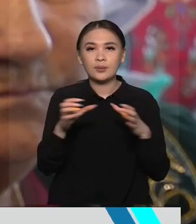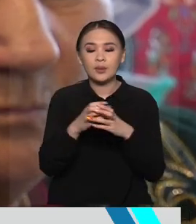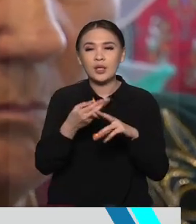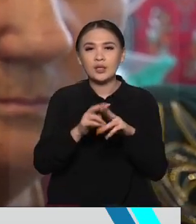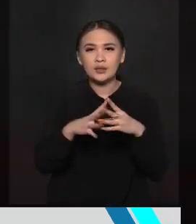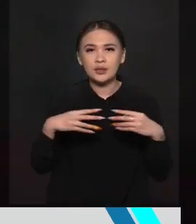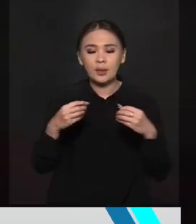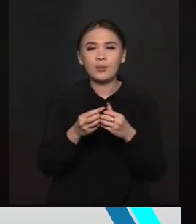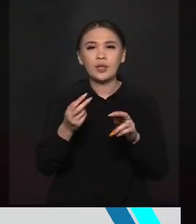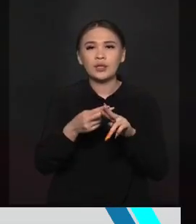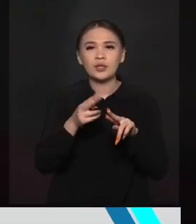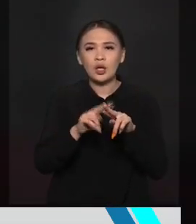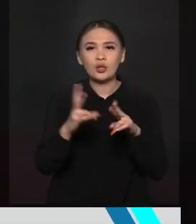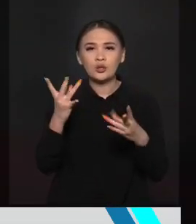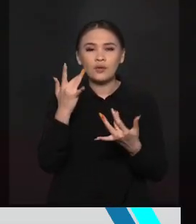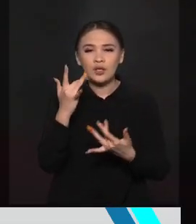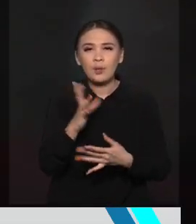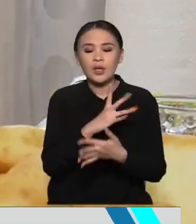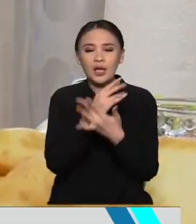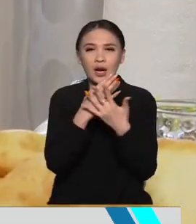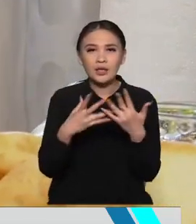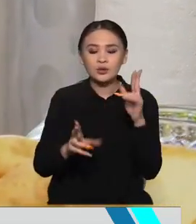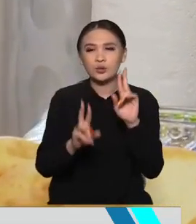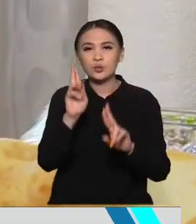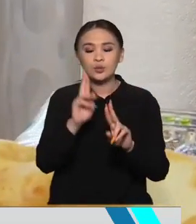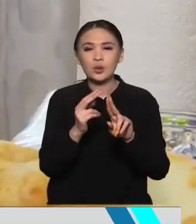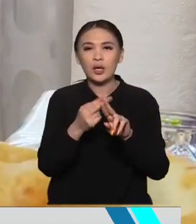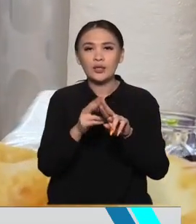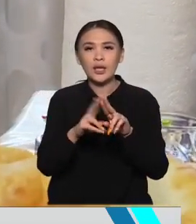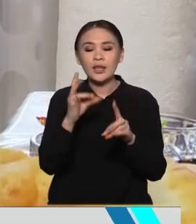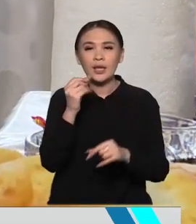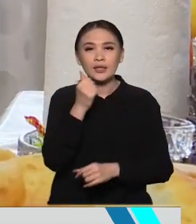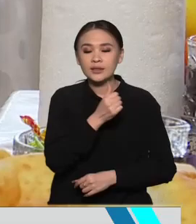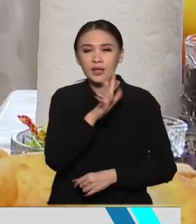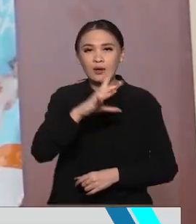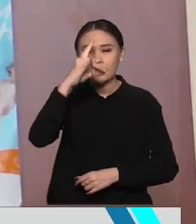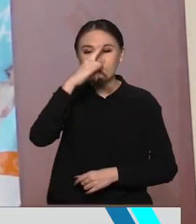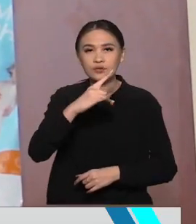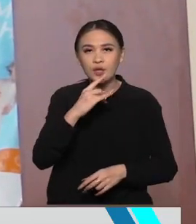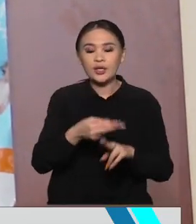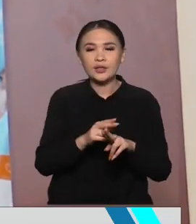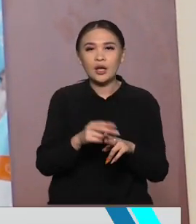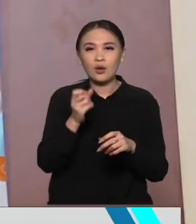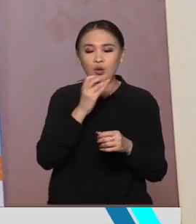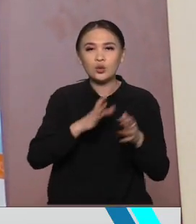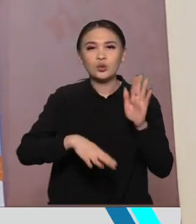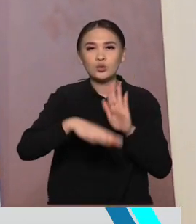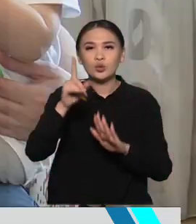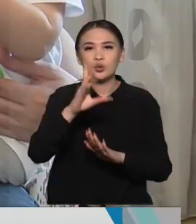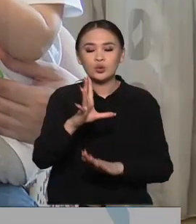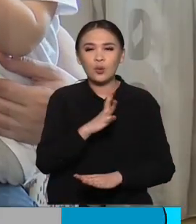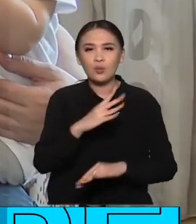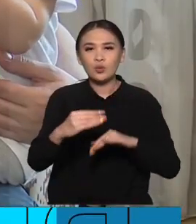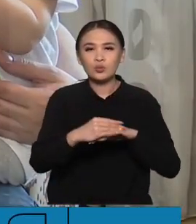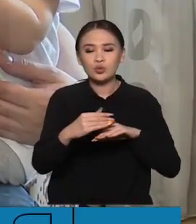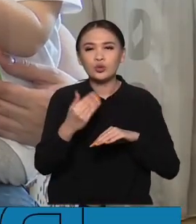маневренными, гибкими и уметь сплетать разные культуры. При этом не скрывая, что казахский она довела до совершенства благодаря мужу.